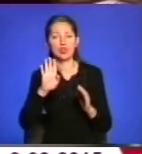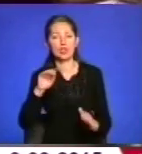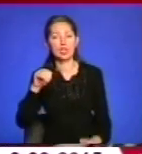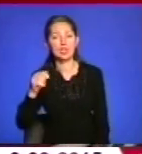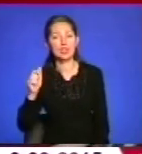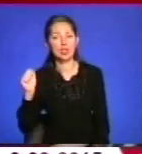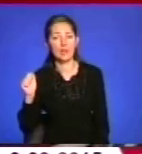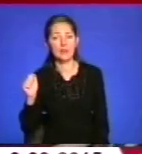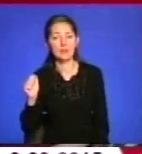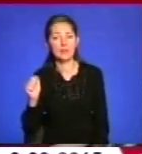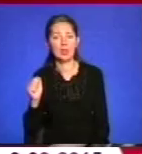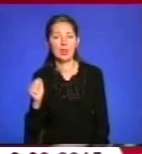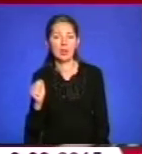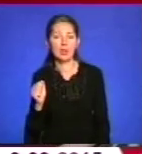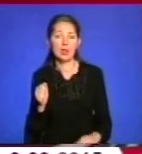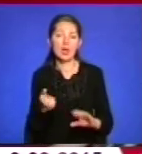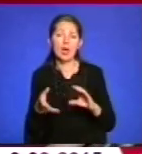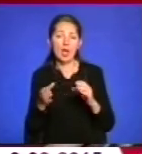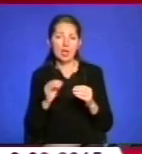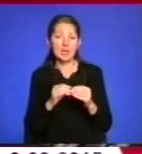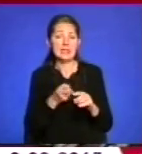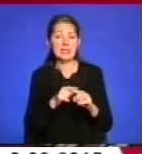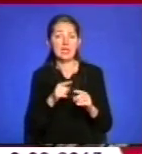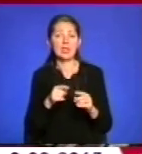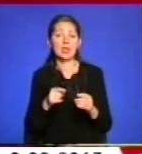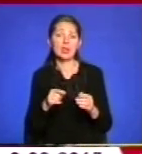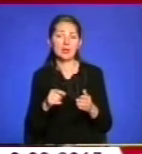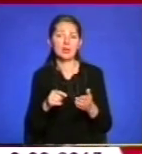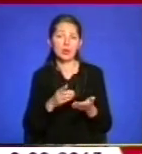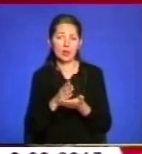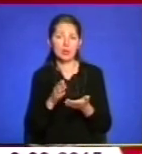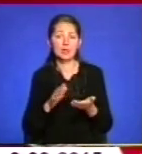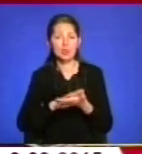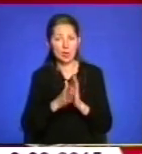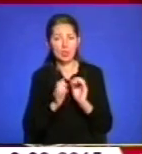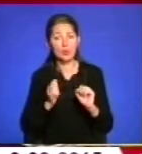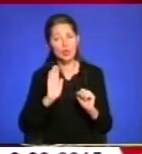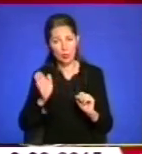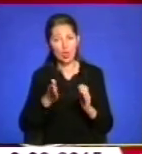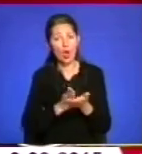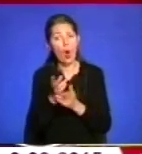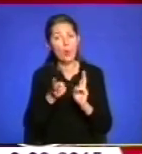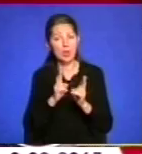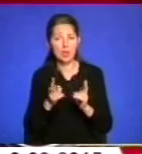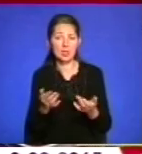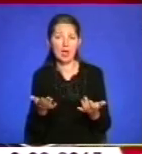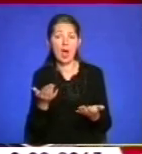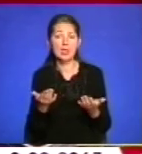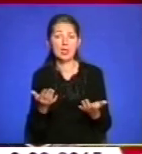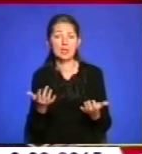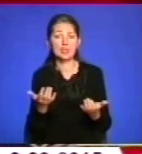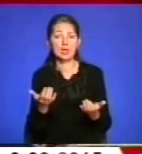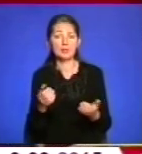гривень. Вихід з цієї ситуації навіть може бути хірургічне втручання. О. Але ще